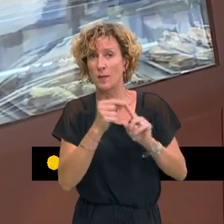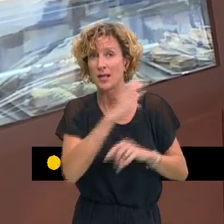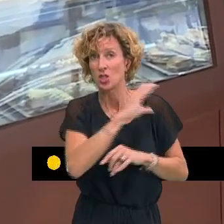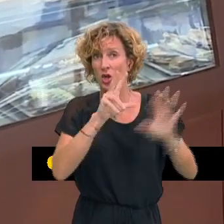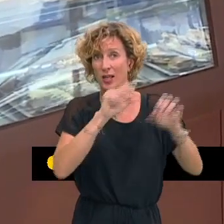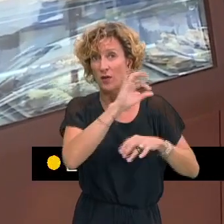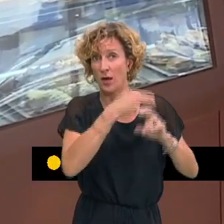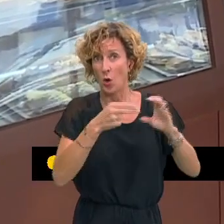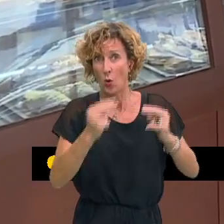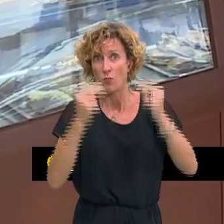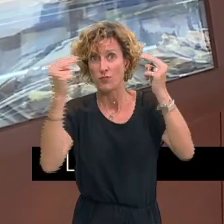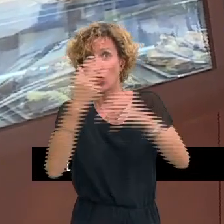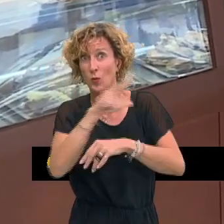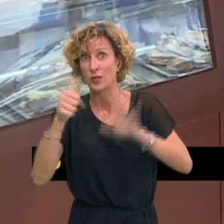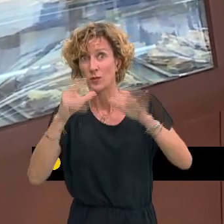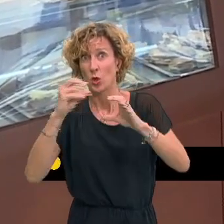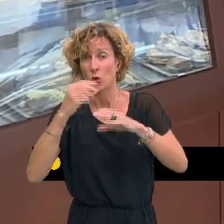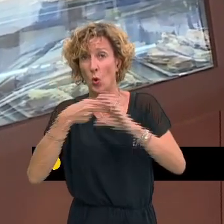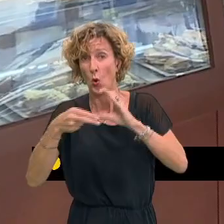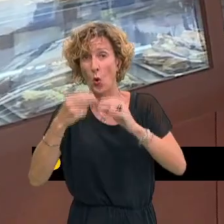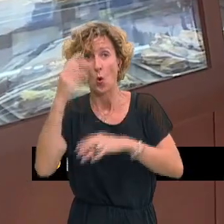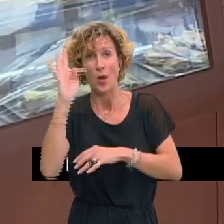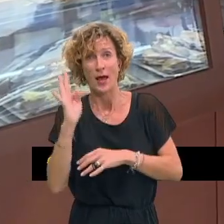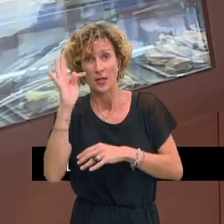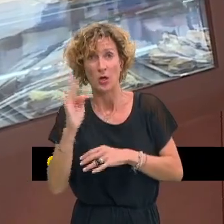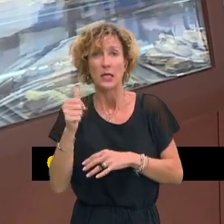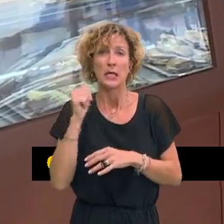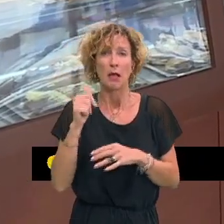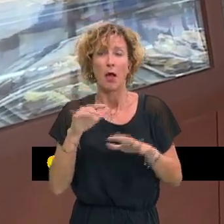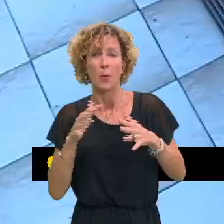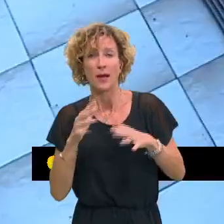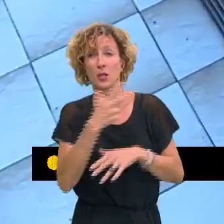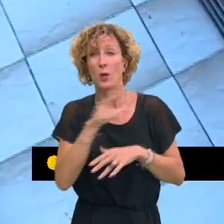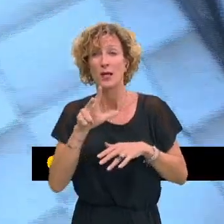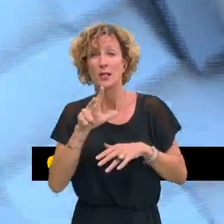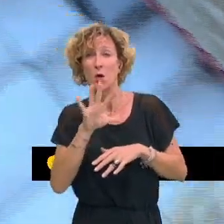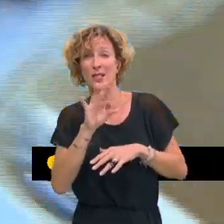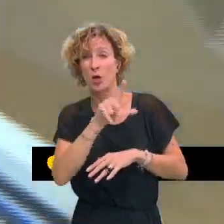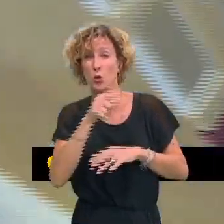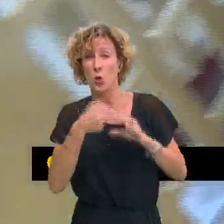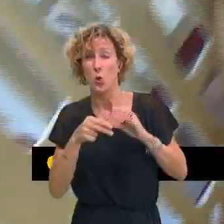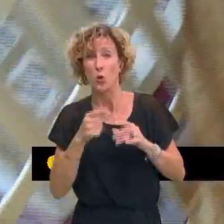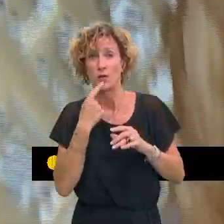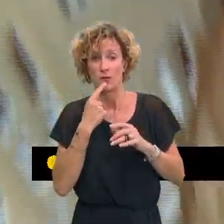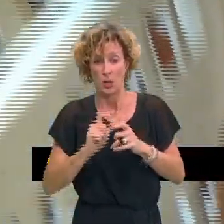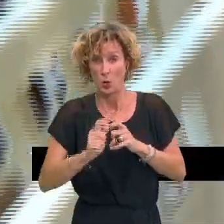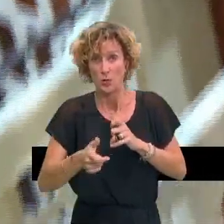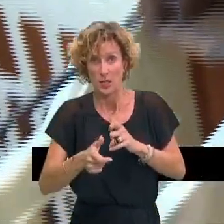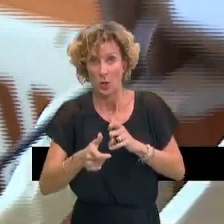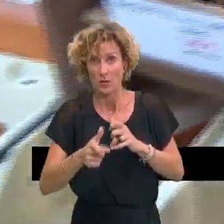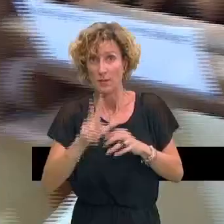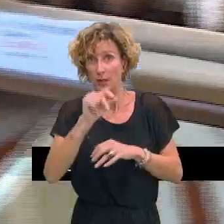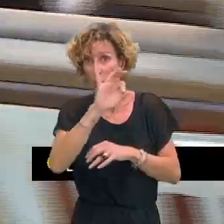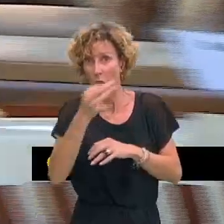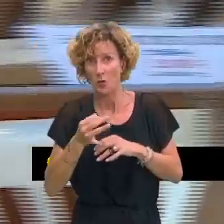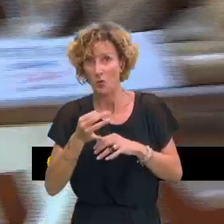à 360 € la tonne. Là, on est stabilisé à la date d'hier autour de 352 € la tonne. Ce qui a entraîné une augmentation de 30% du